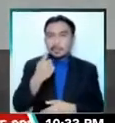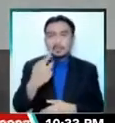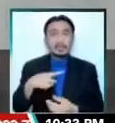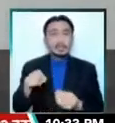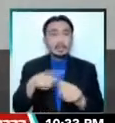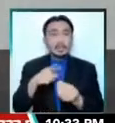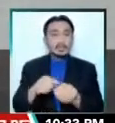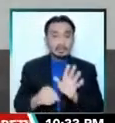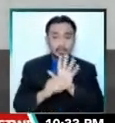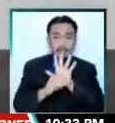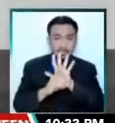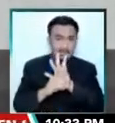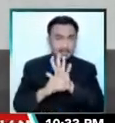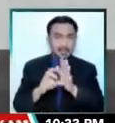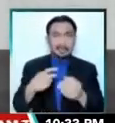imagine guys, oh, ang